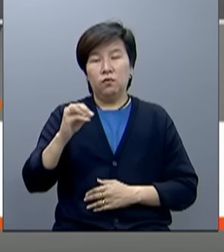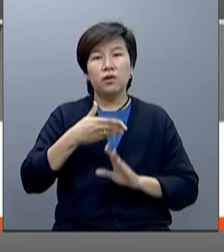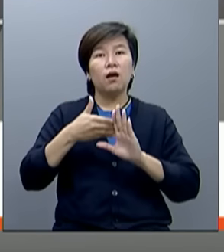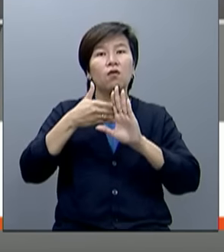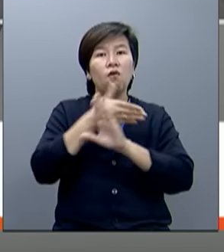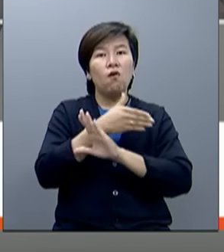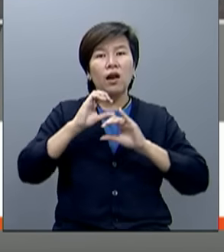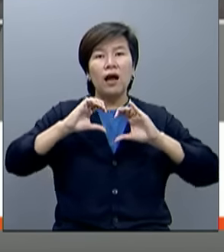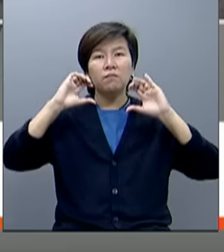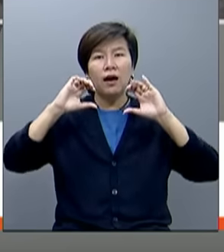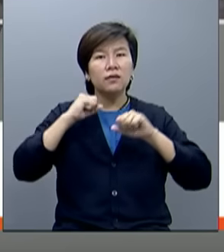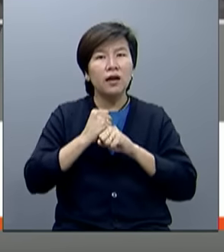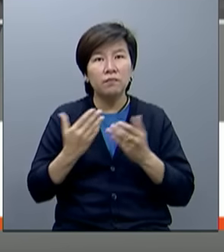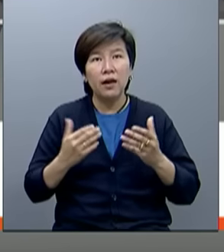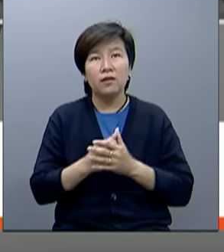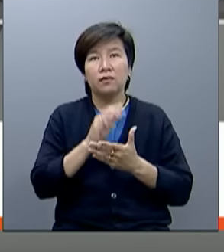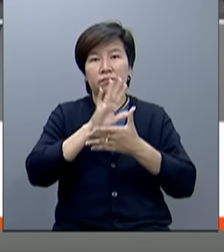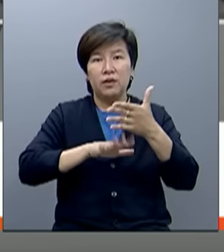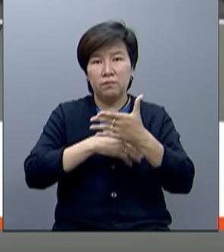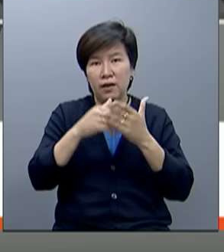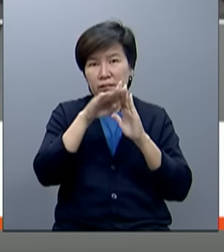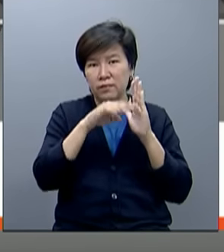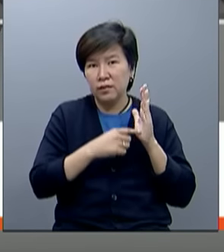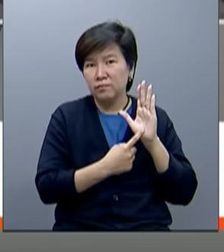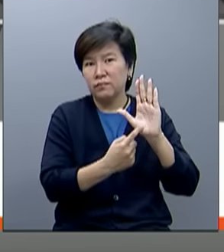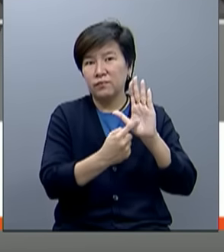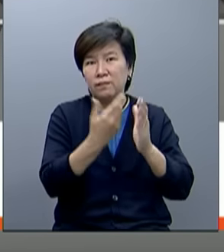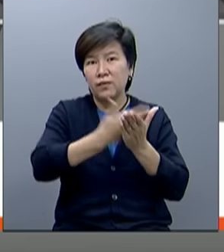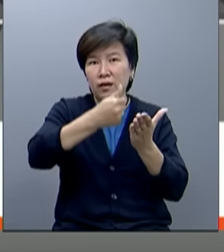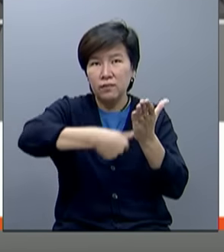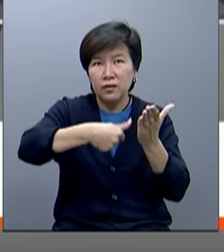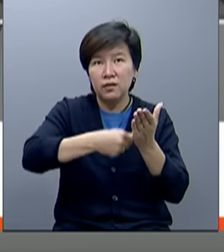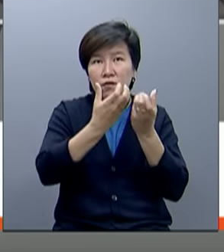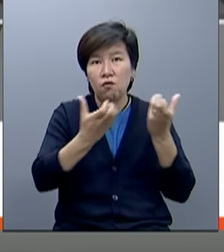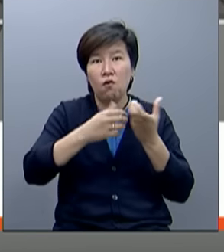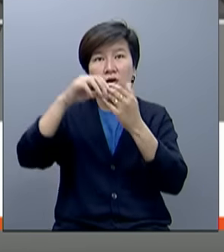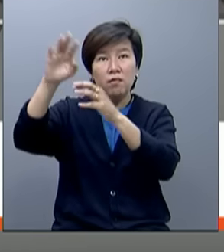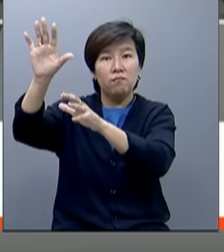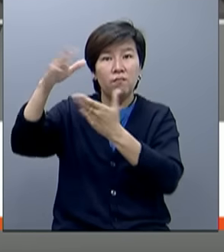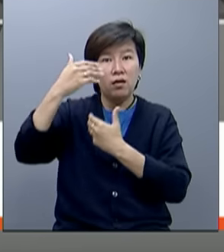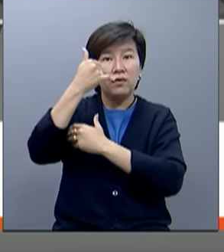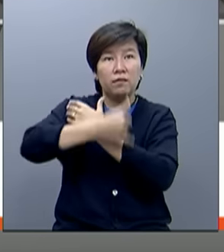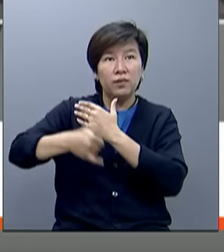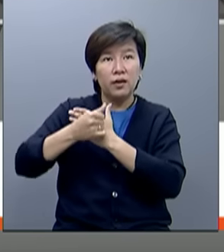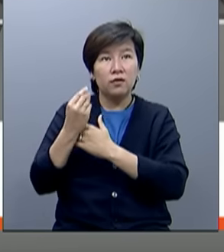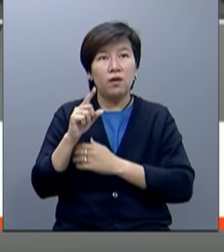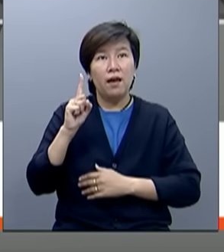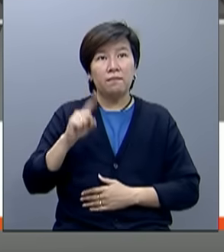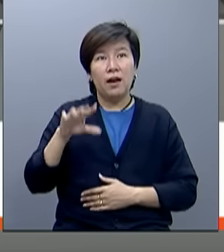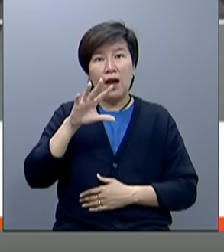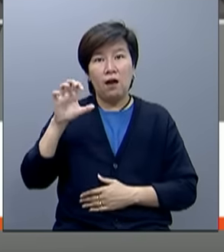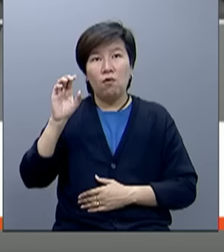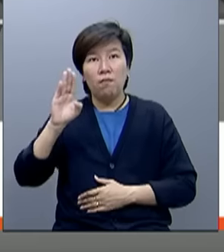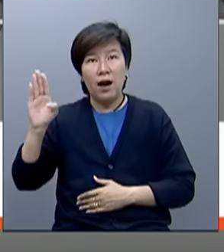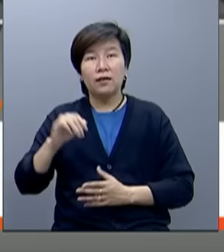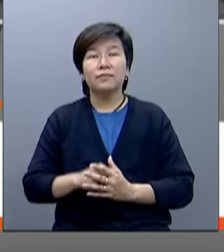รัฐบาลเนี่ยจะพยายามออกเป็นมาตรการทั้งเรื่องของการจัดเก็บภาษีสินค้าที่นำเข้าจากต่างประเทศ 1,500บาทที่มีการ